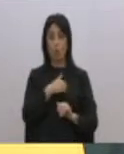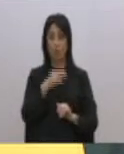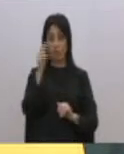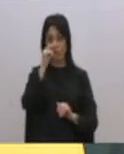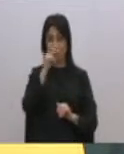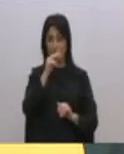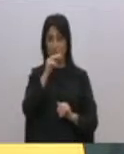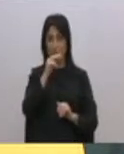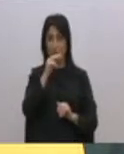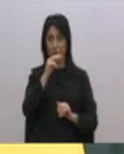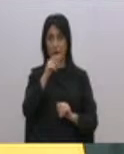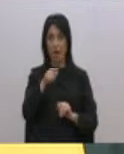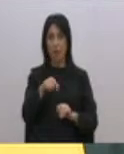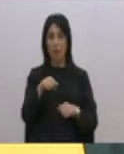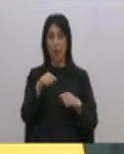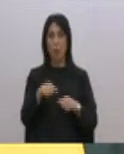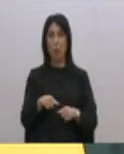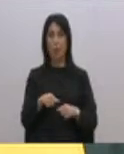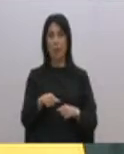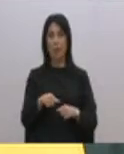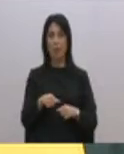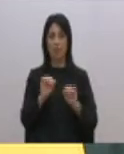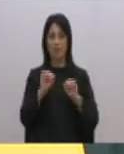პროცესში, ამ უფლების